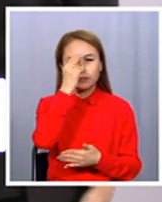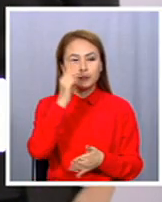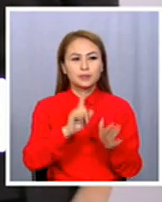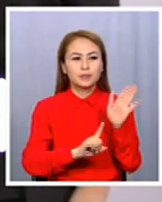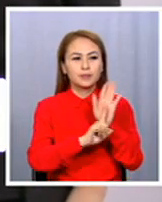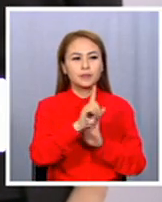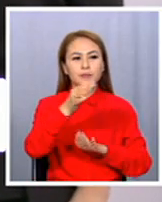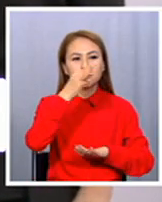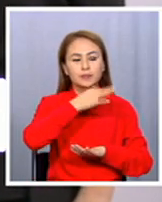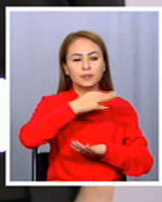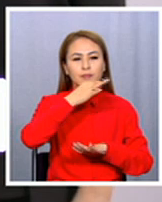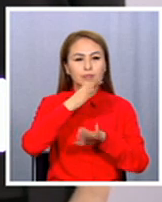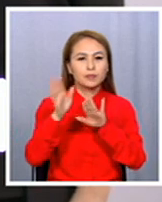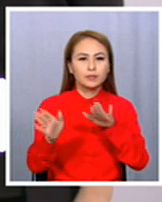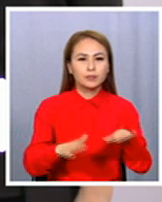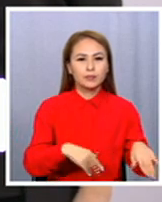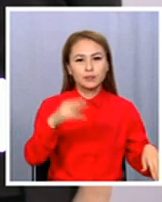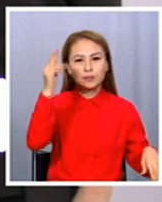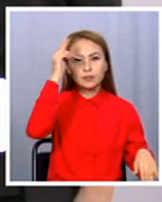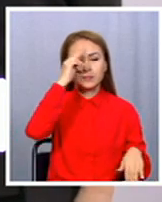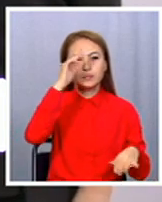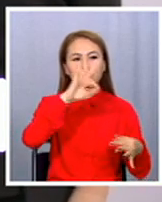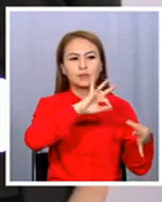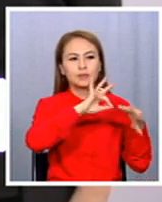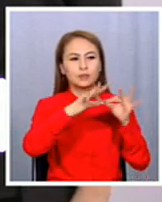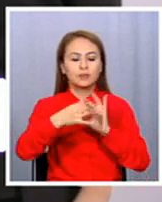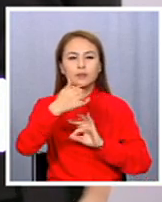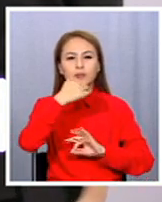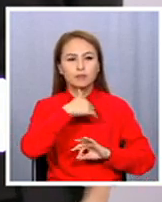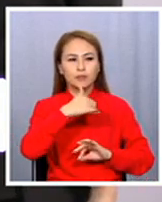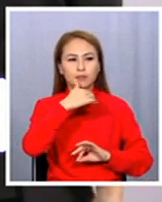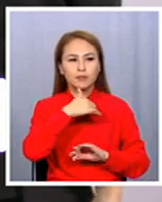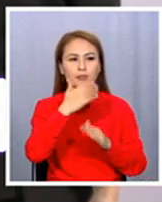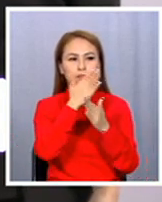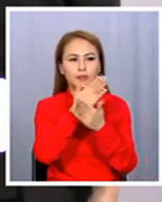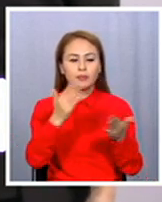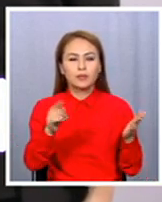бұрын өткен сабаққа шолу жасайық. Ендеше сіздерге